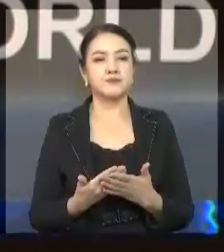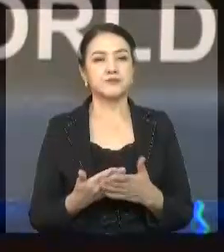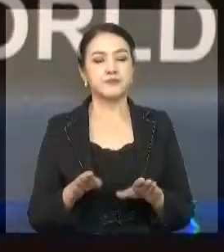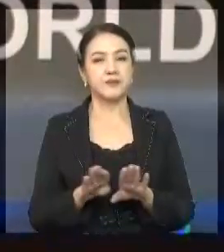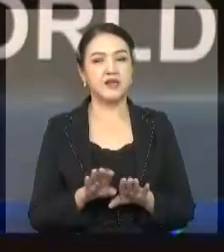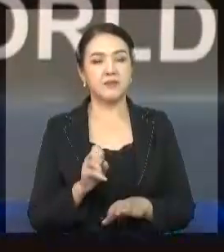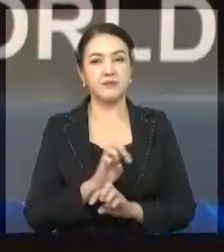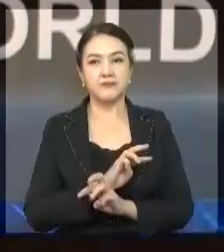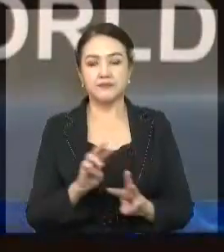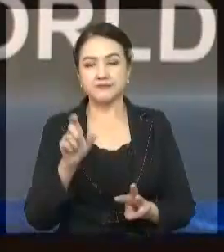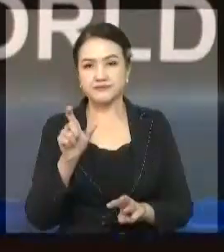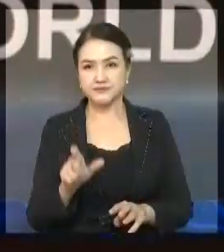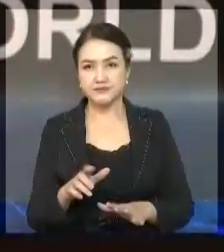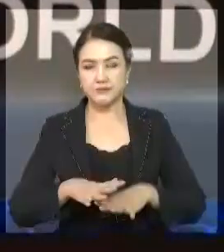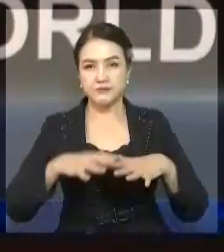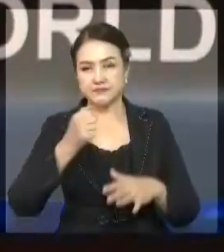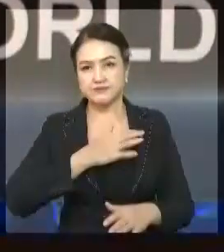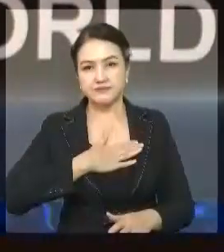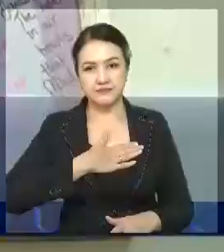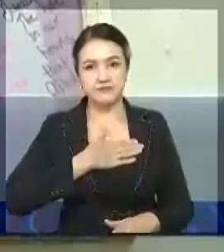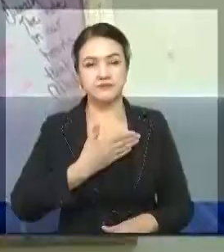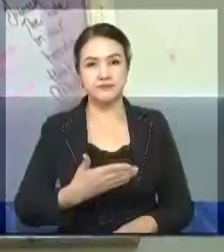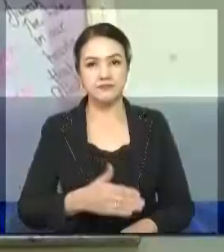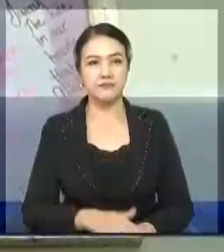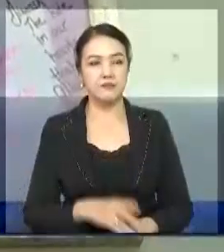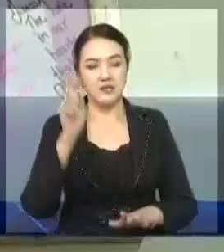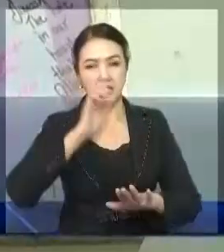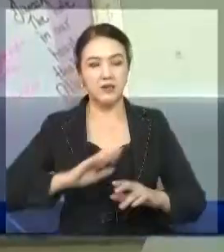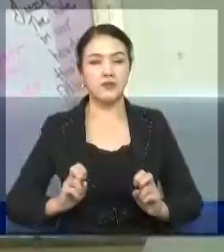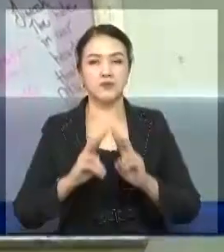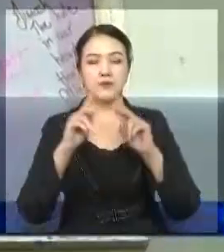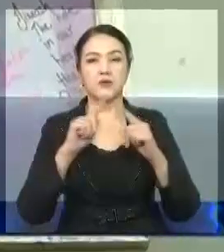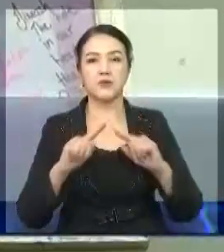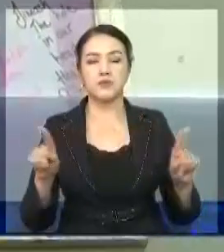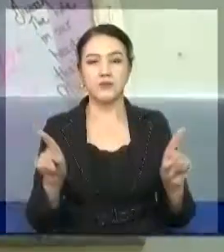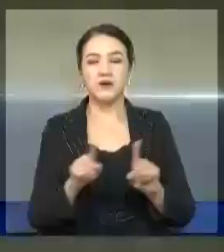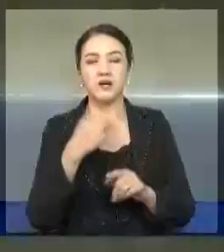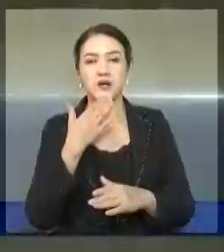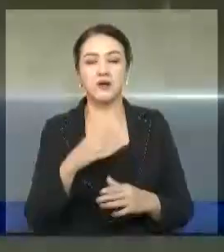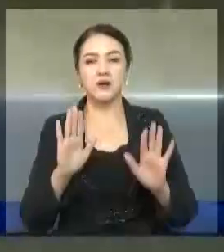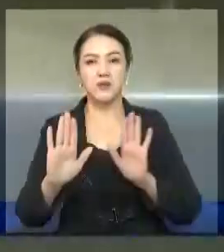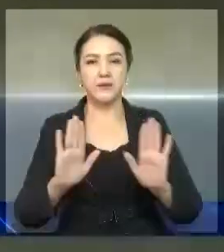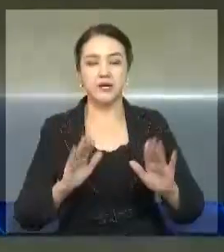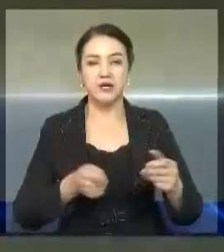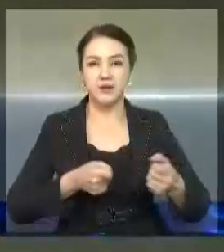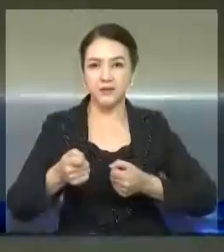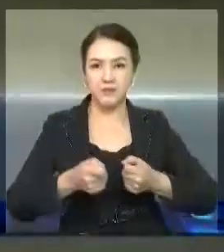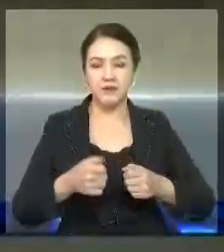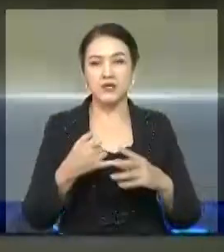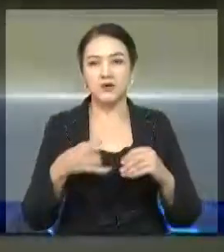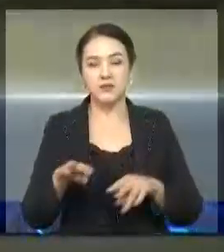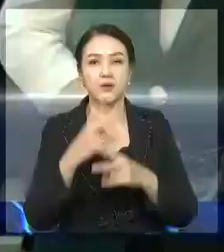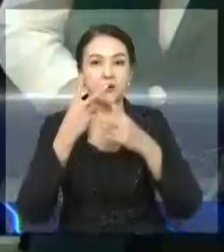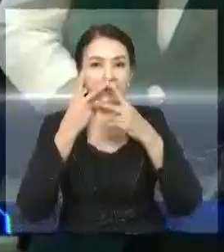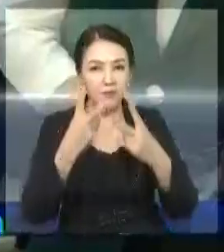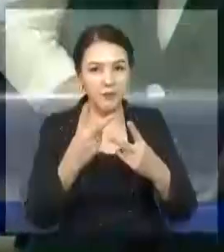сол мәдениет министрлігінің басшылығына да үлкен алғыс айта кеткім келіп тұр. Елордадағы ұлттық музейге қойылған көрмені облыстық мәдениет басқармасы жерлестерді